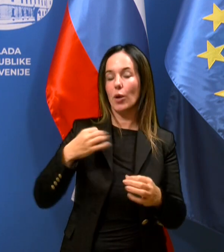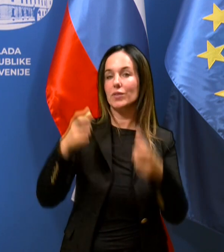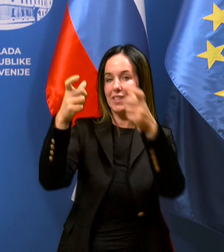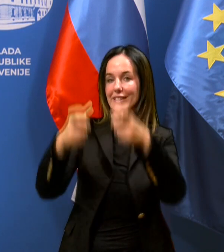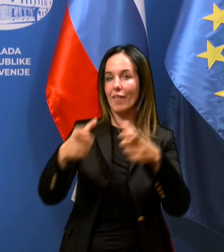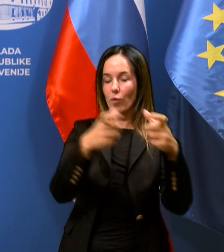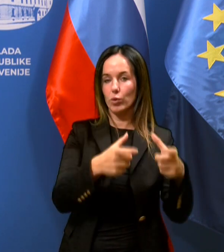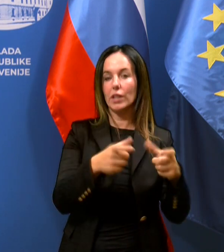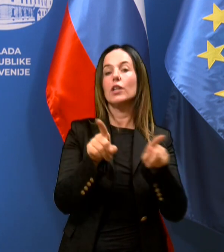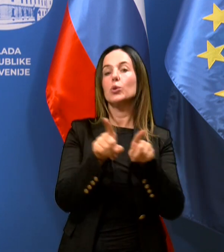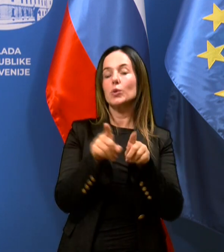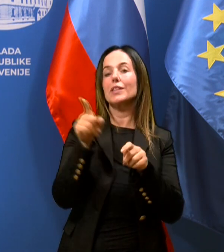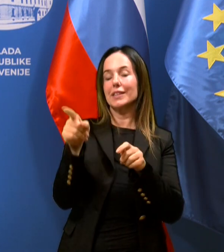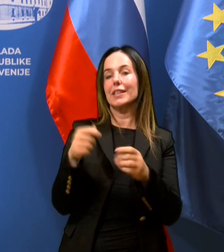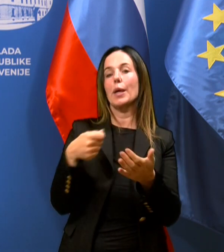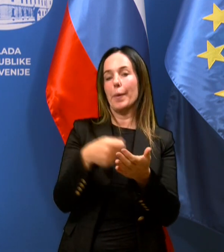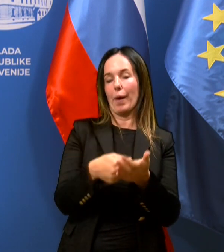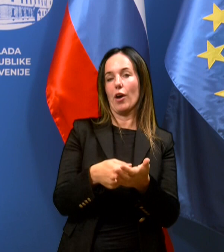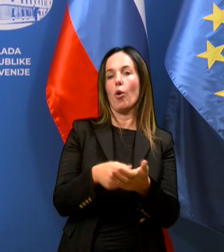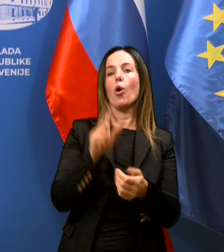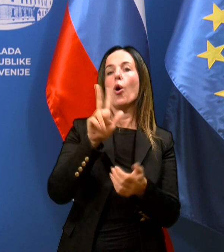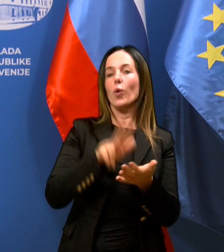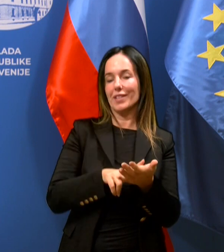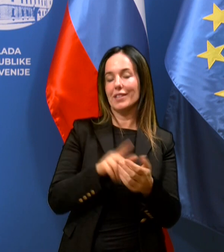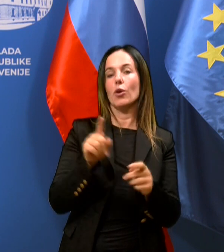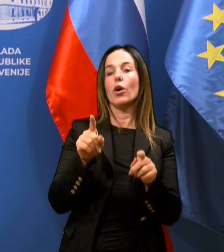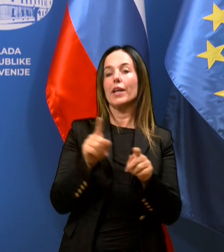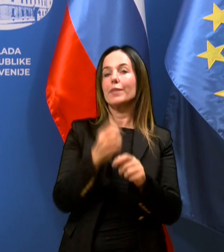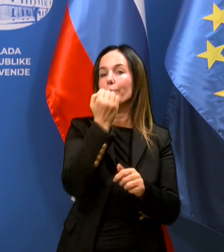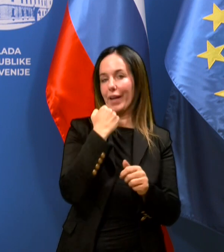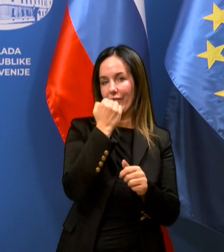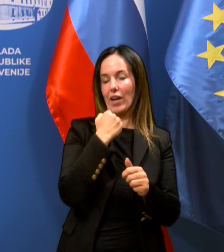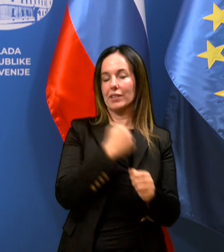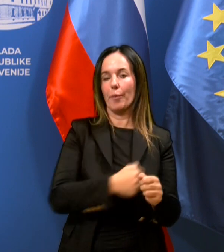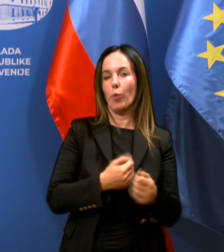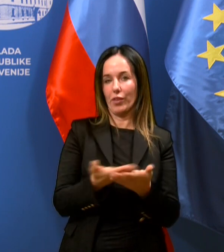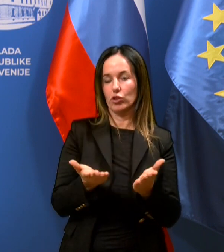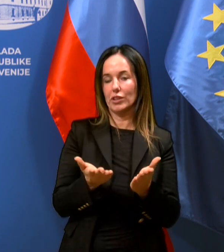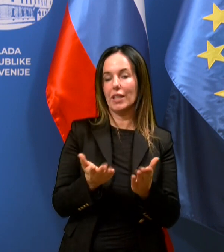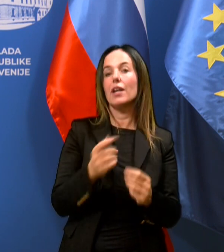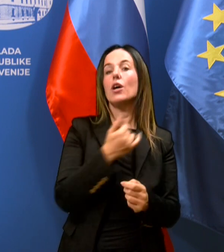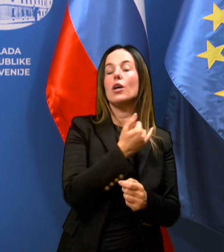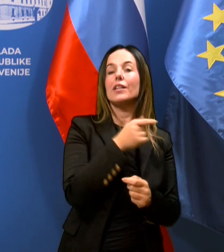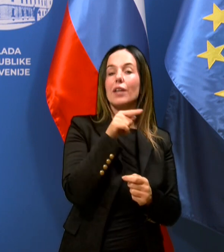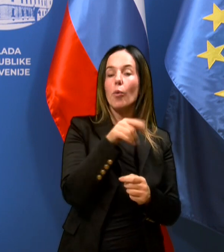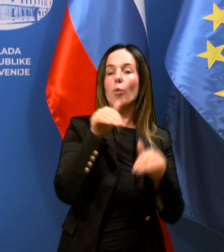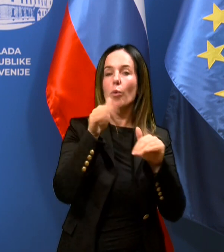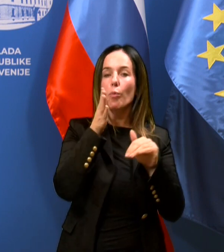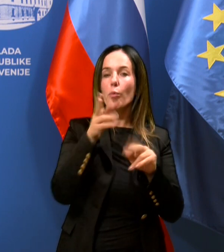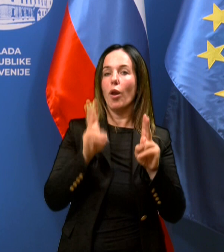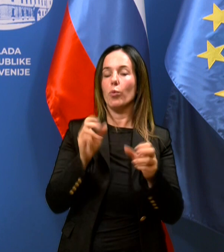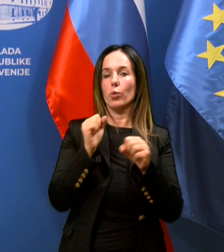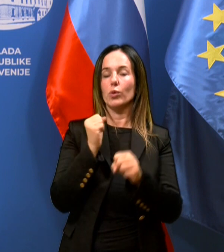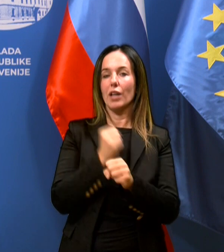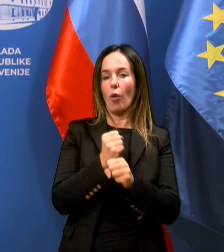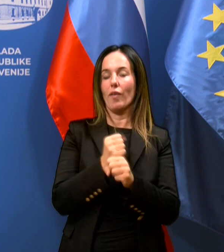zavodov, koncesionarjev in zasebnikom. Le tako bomo lahko delovali na operativni ravni